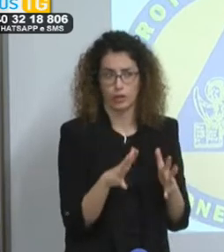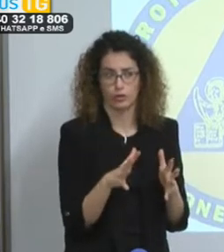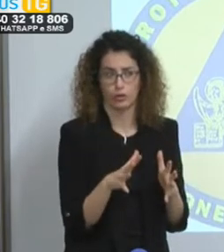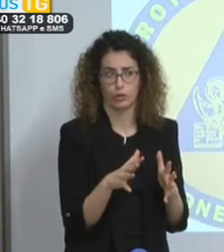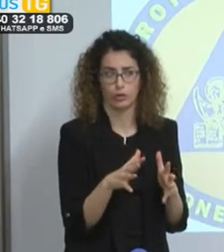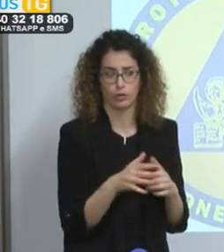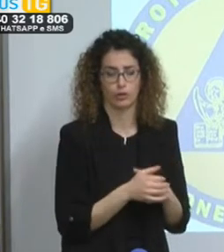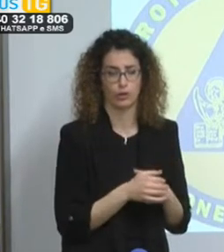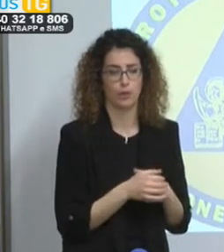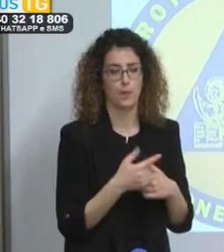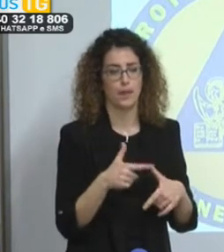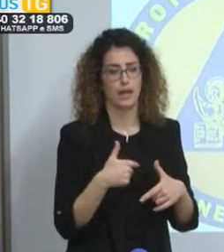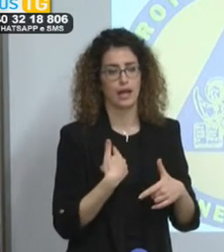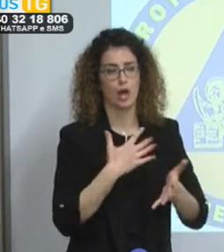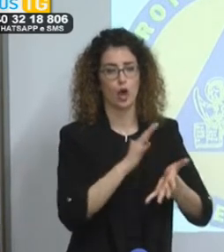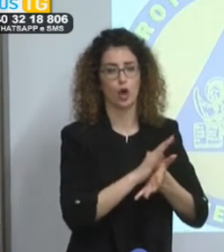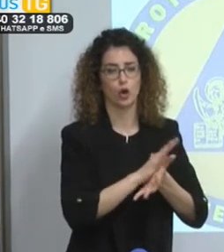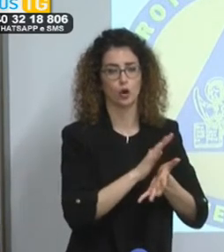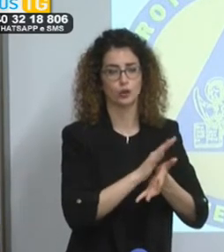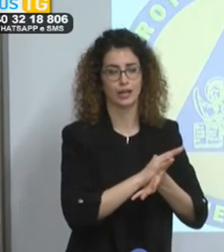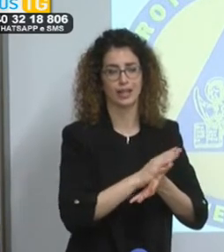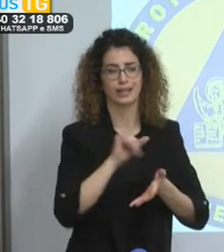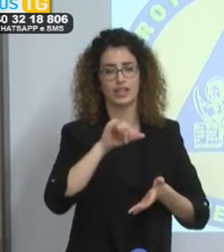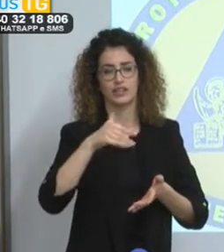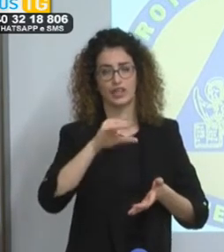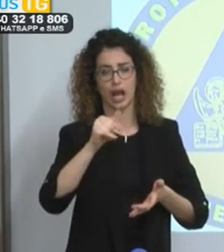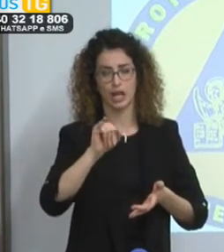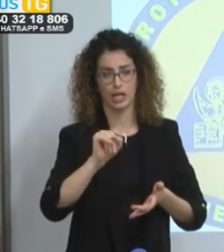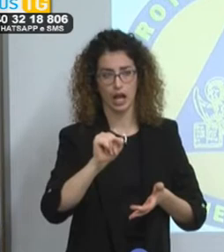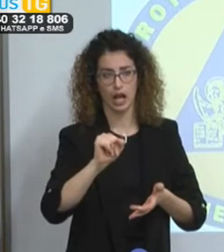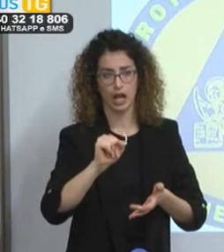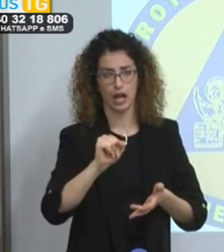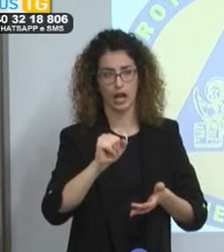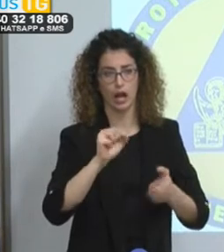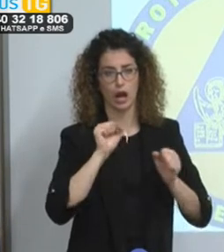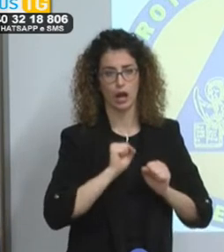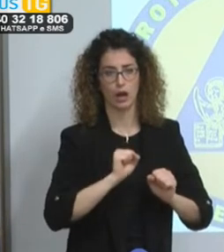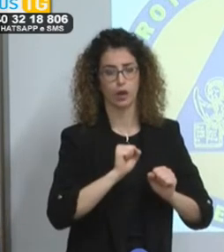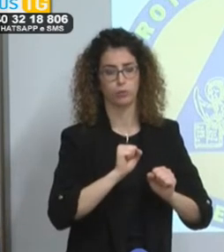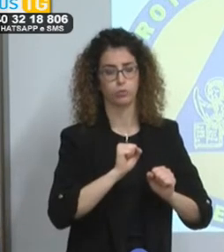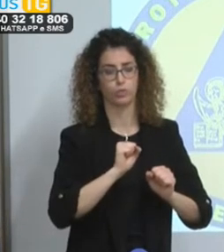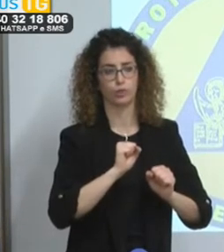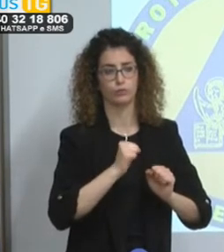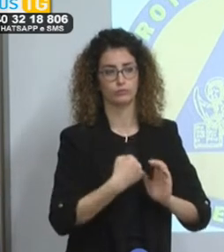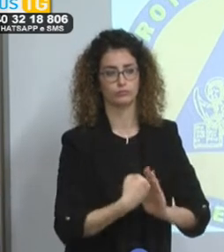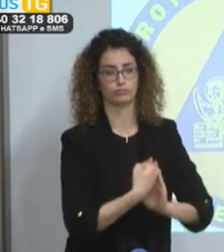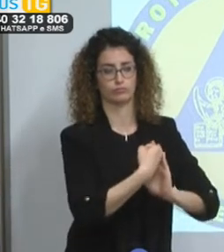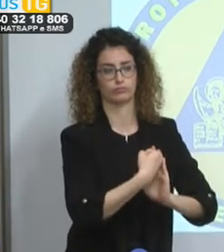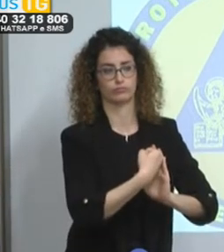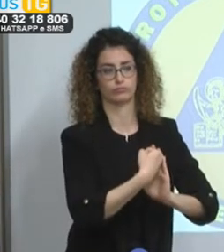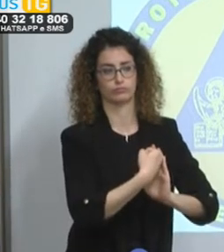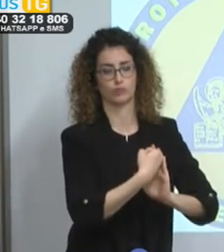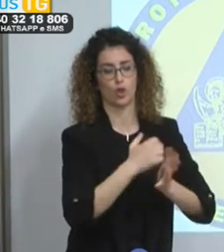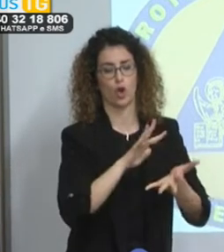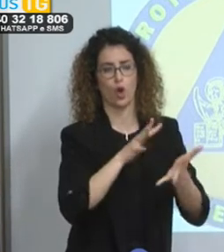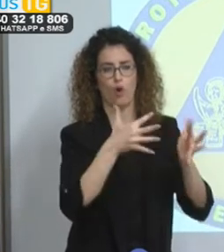parla addirittura di contratti con Invitalia che potrebbero sostenere anche la conversione di bioreattori, eccetera.